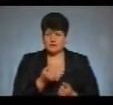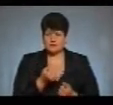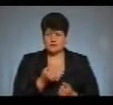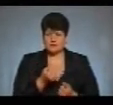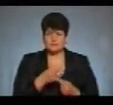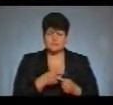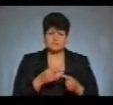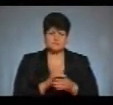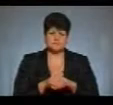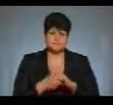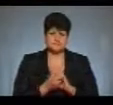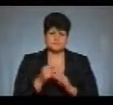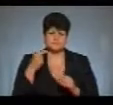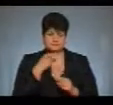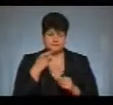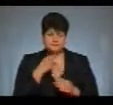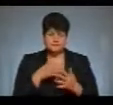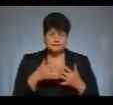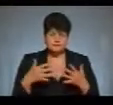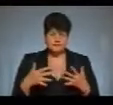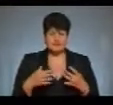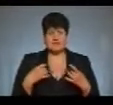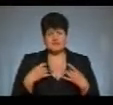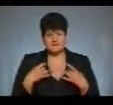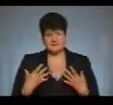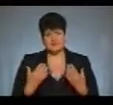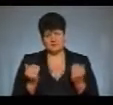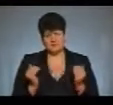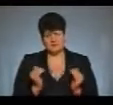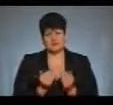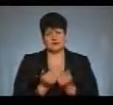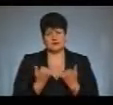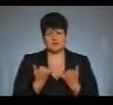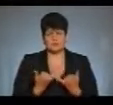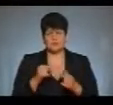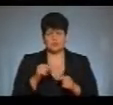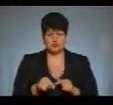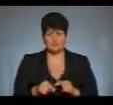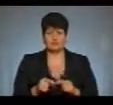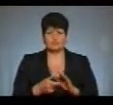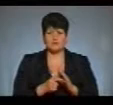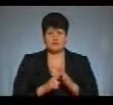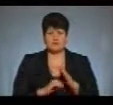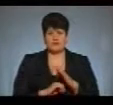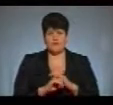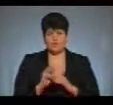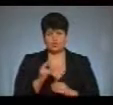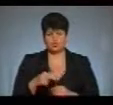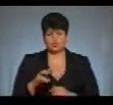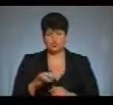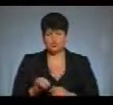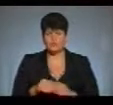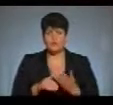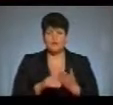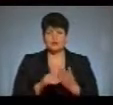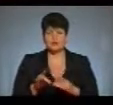засоби гігієни і невеличке свято сьогодні тут в приміщенні нашого фонду. Волонтер Карітасу Юлія